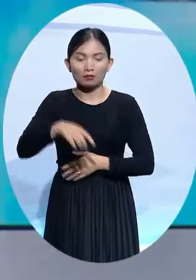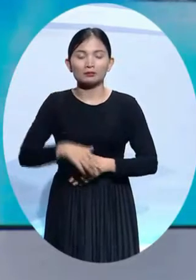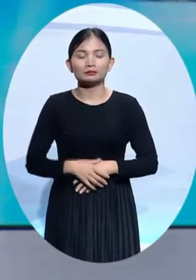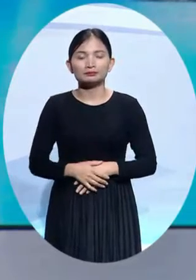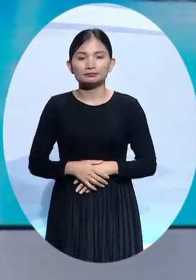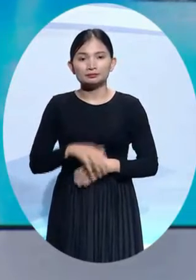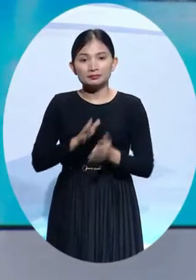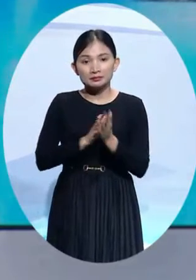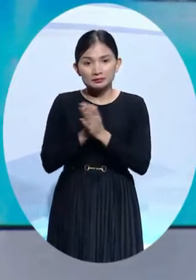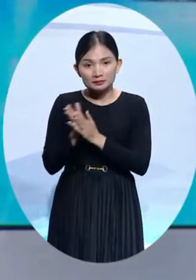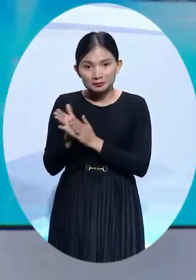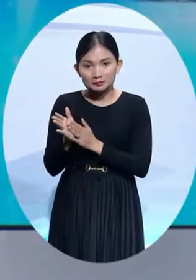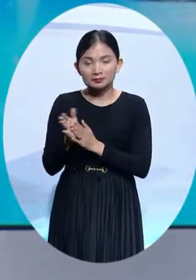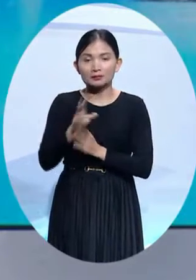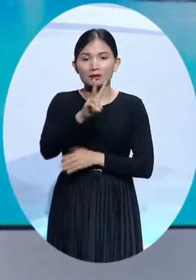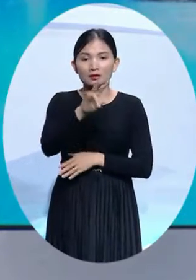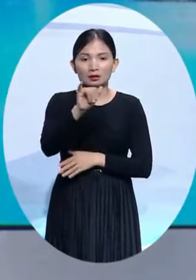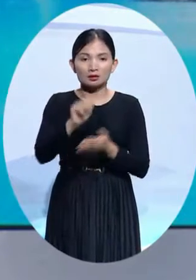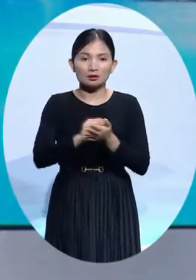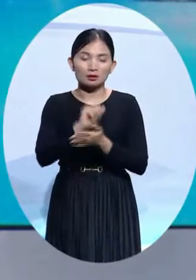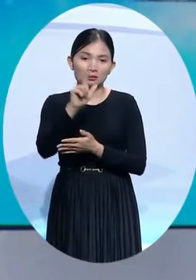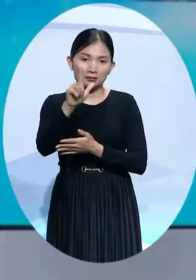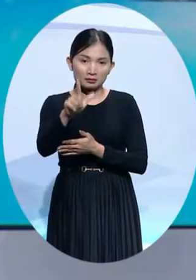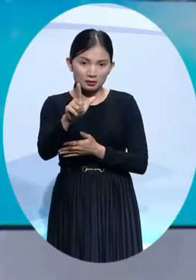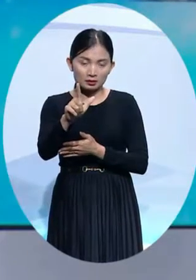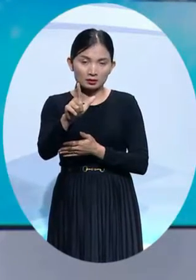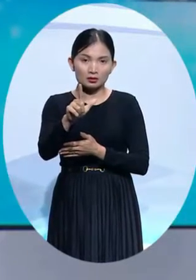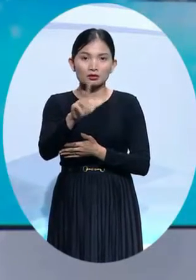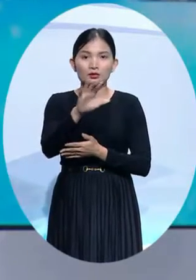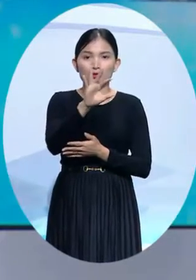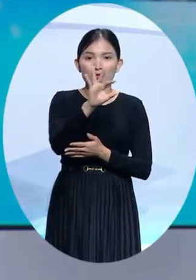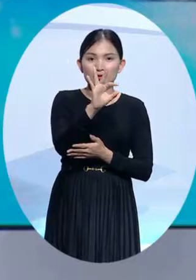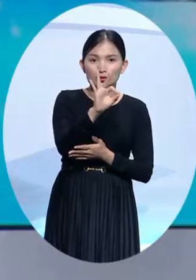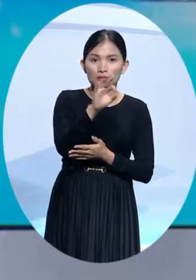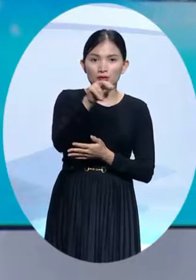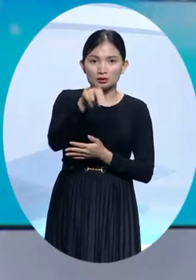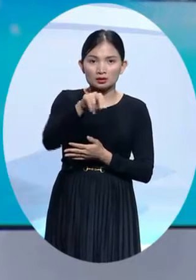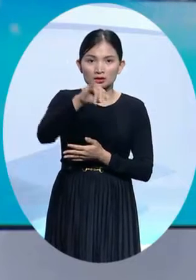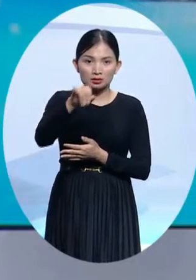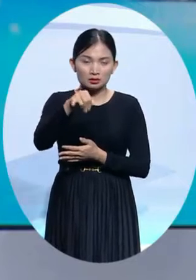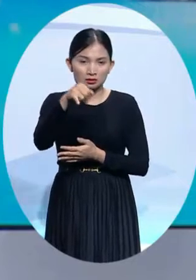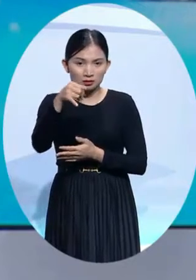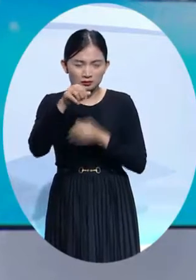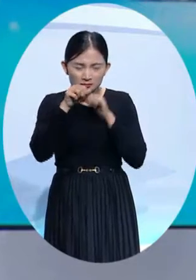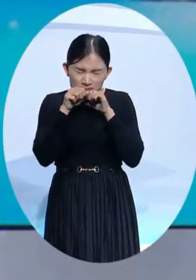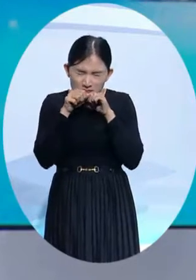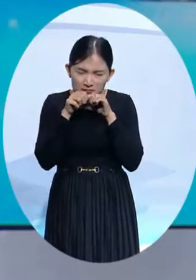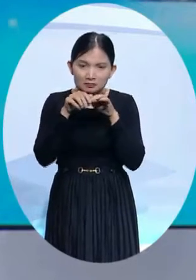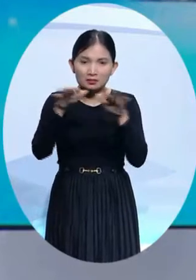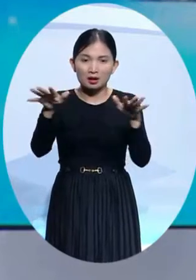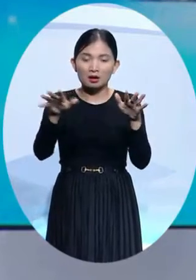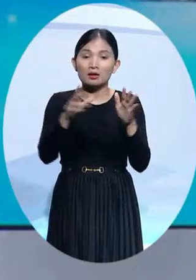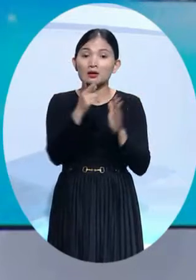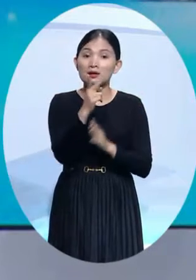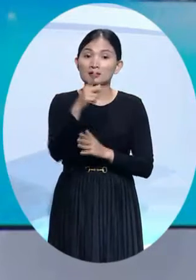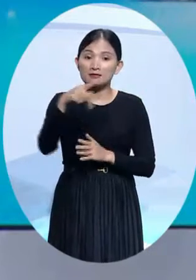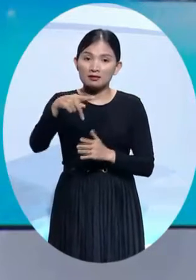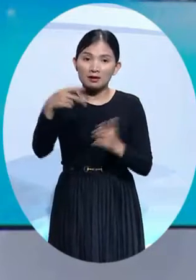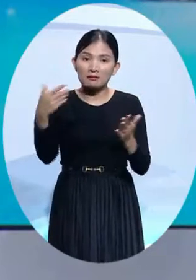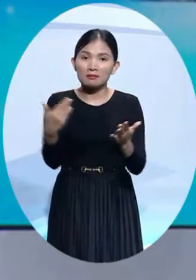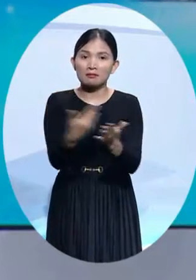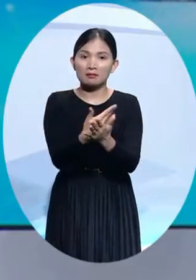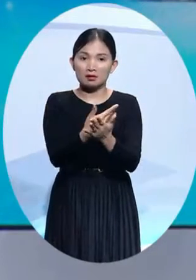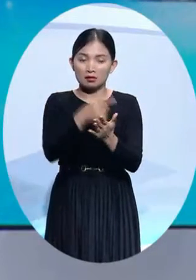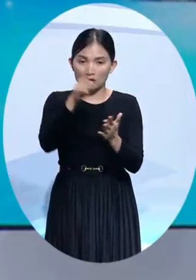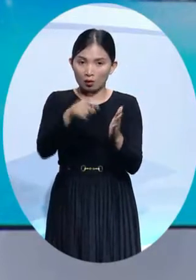ngày 26 tháng 7, Ủy ban bầu cử Tunisia công bố bản hiến pháp mới vốn trao thêm nhiều quyền hạn hơn cho Tổng thống Kais